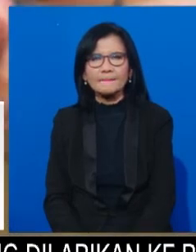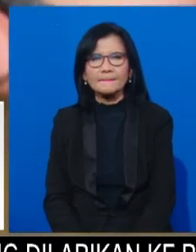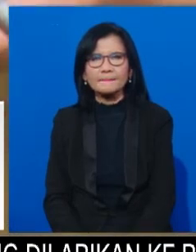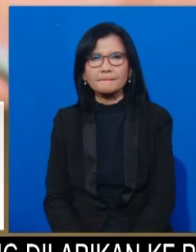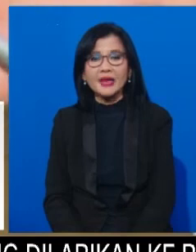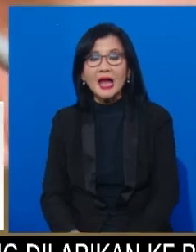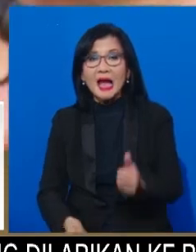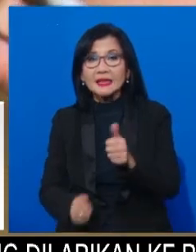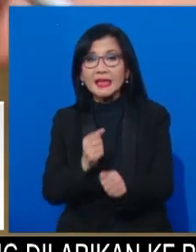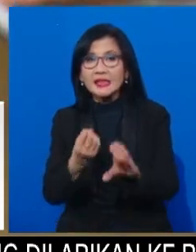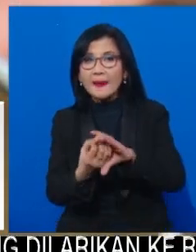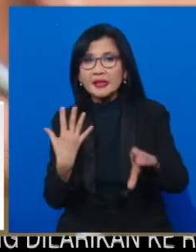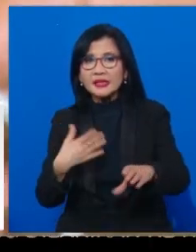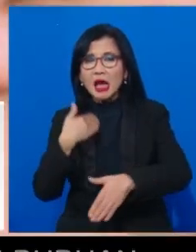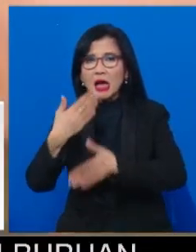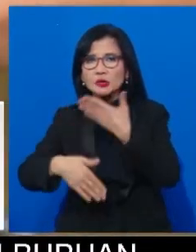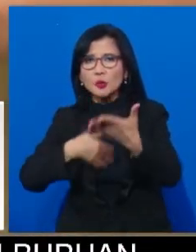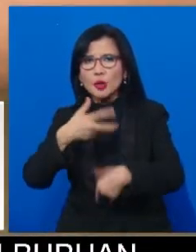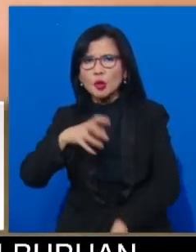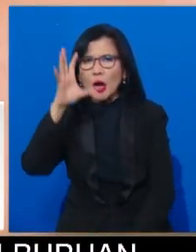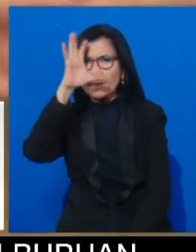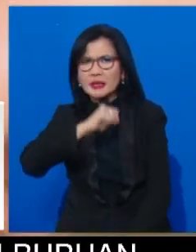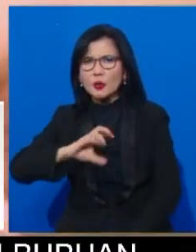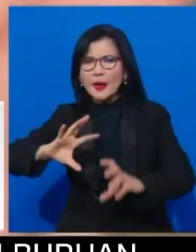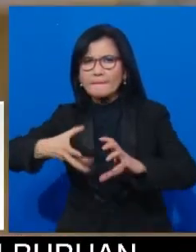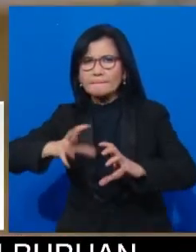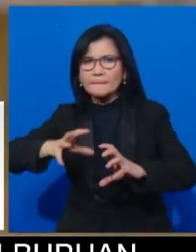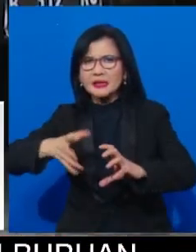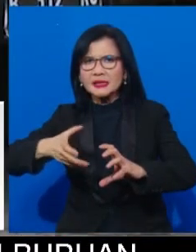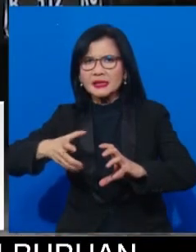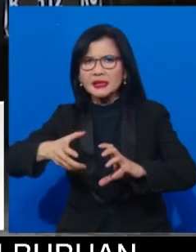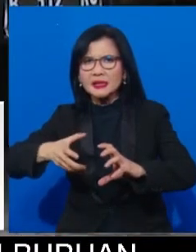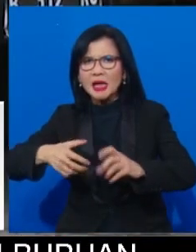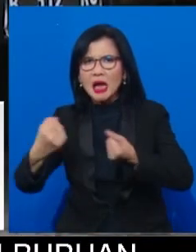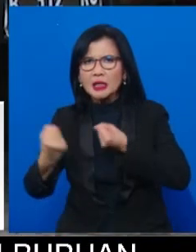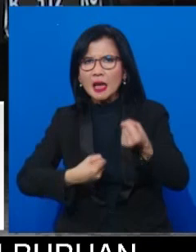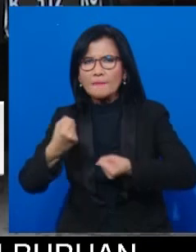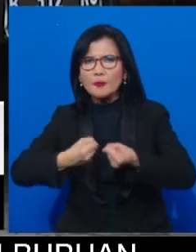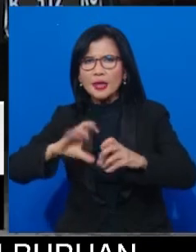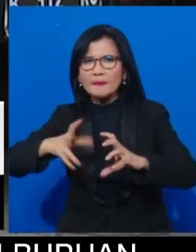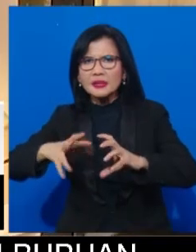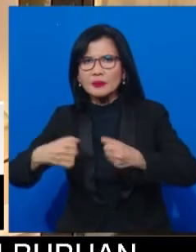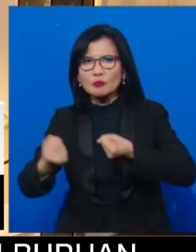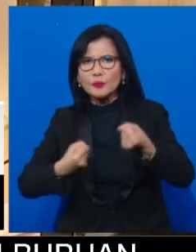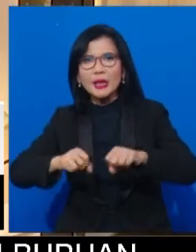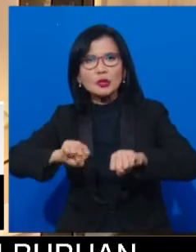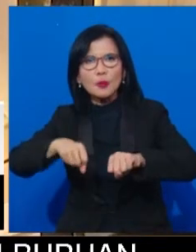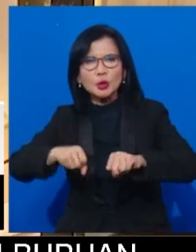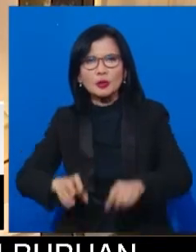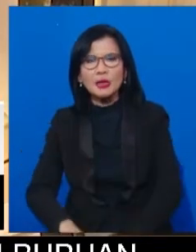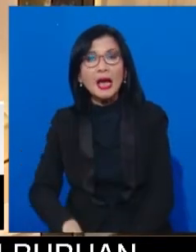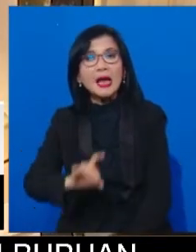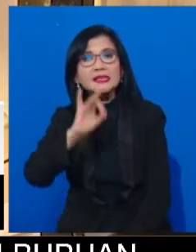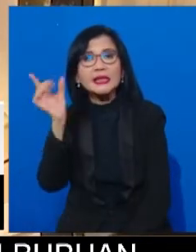Uji emisi merupakan prosedur untuk mengetahui kinerja mesin dan tingkat efisiensi pembakaran dalam mesin kendaraan bermotor. Selain